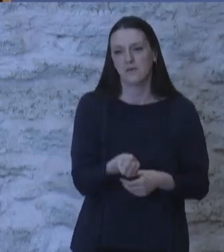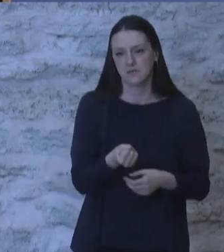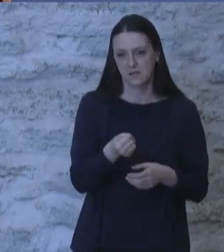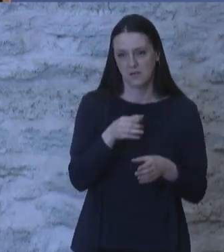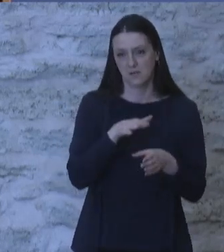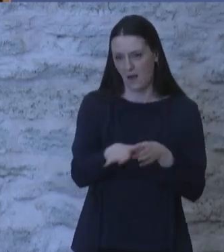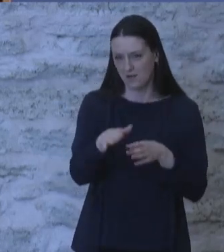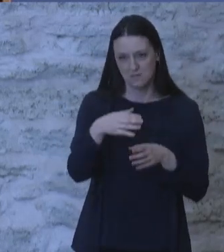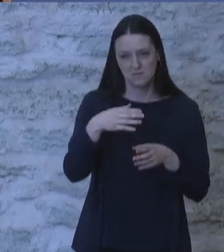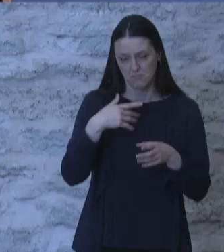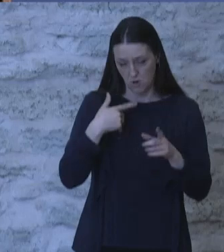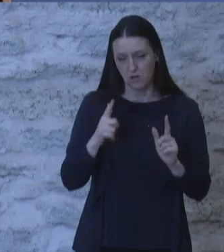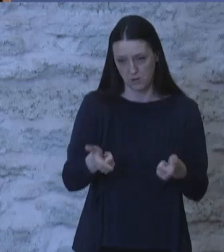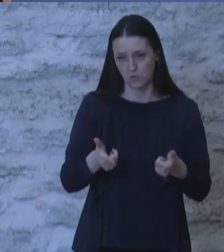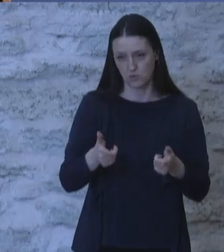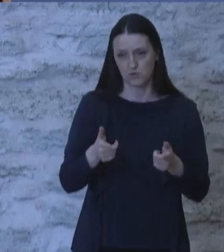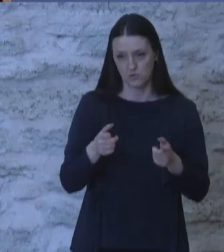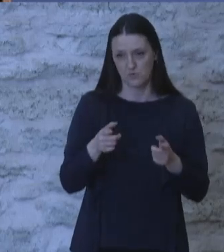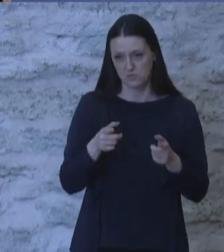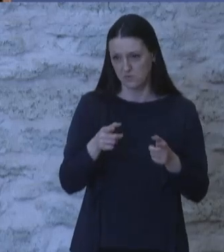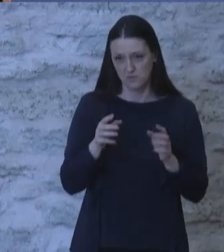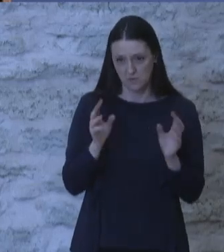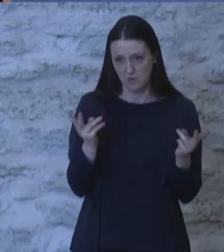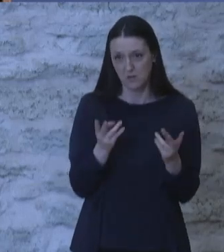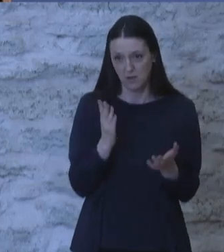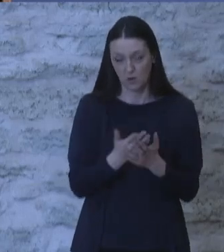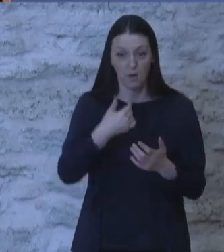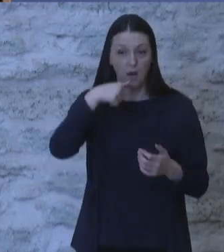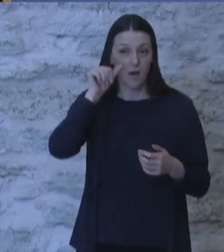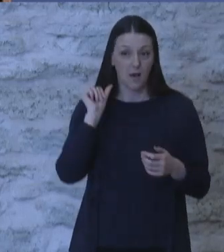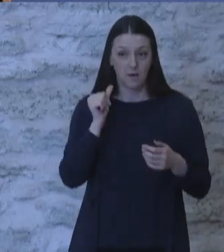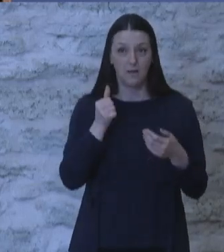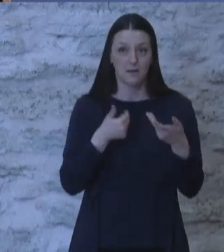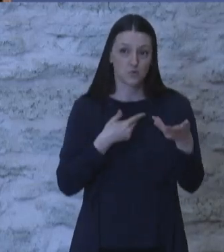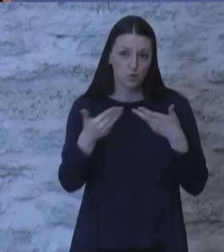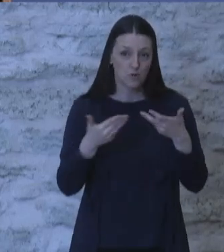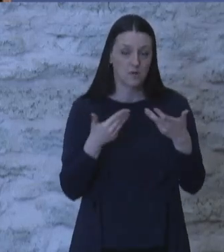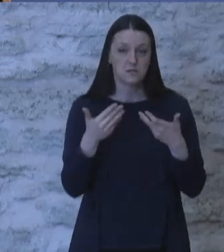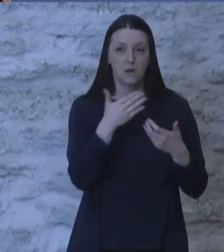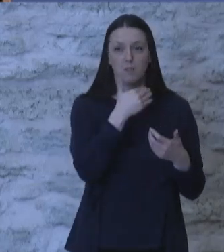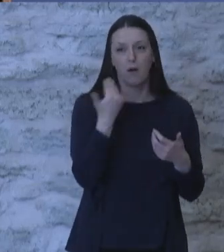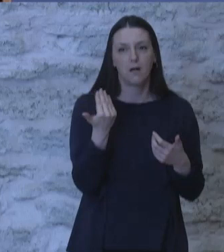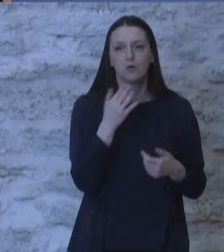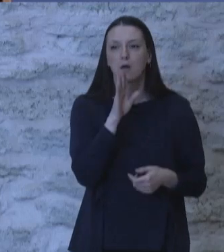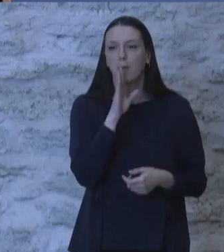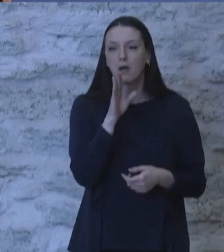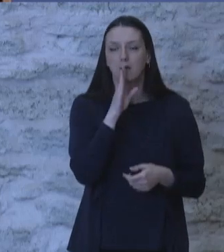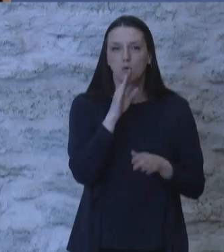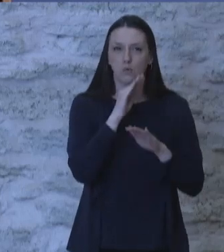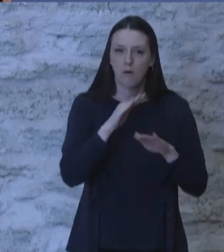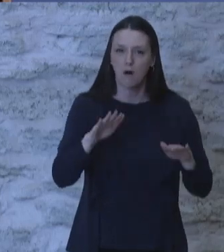nõustun teiega, nii see on. Eile suheldes päris paljude Pärnu maa